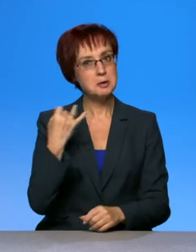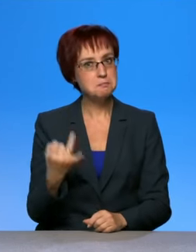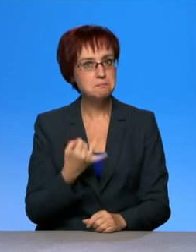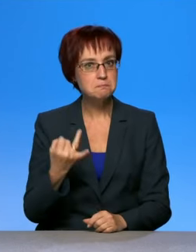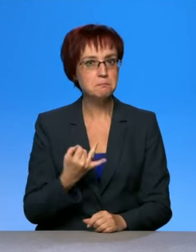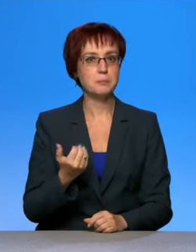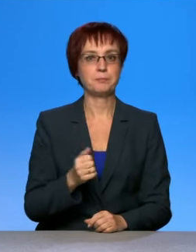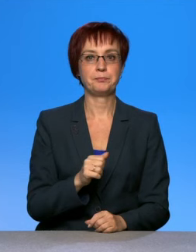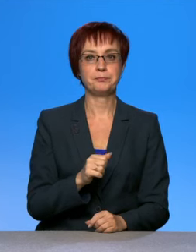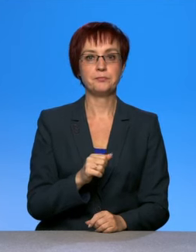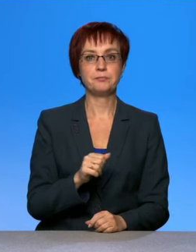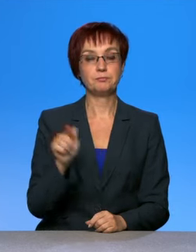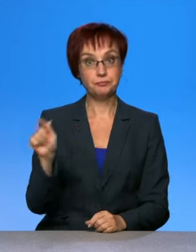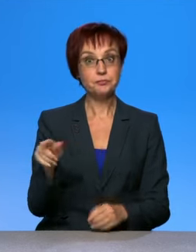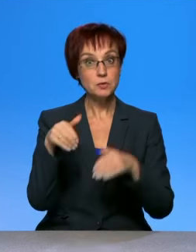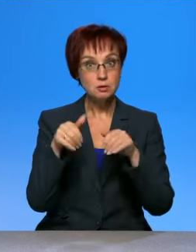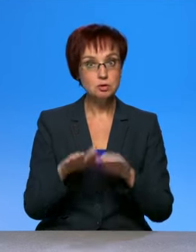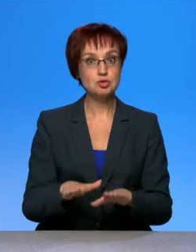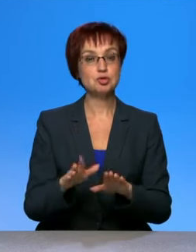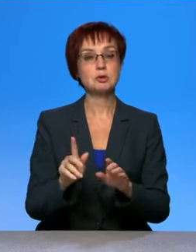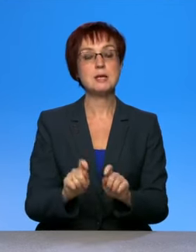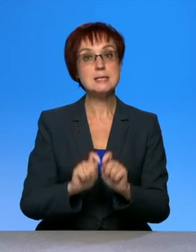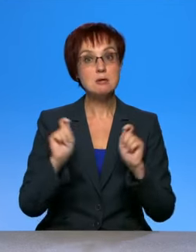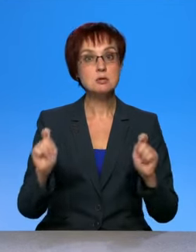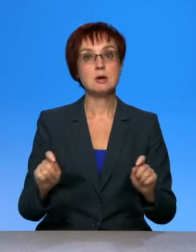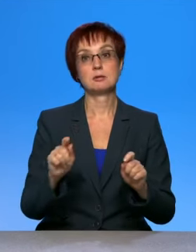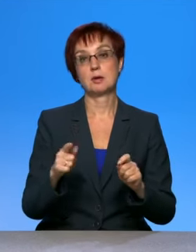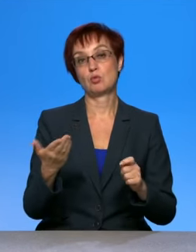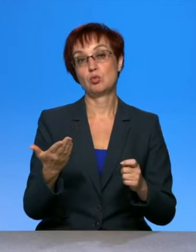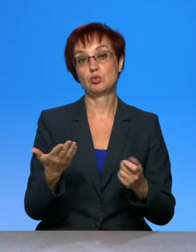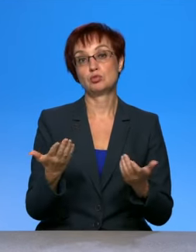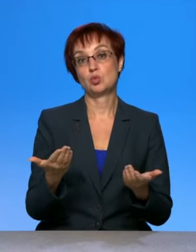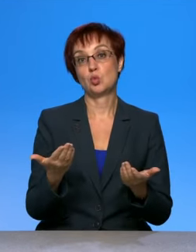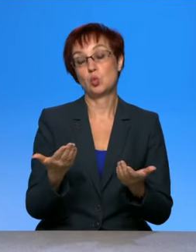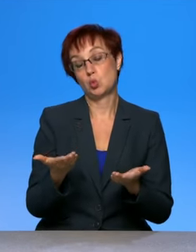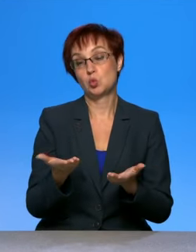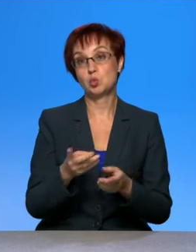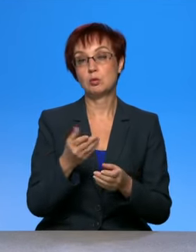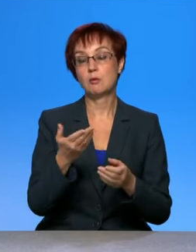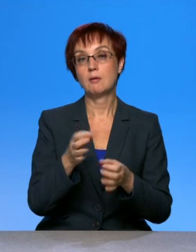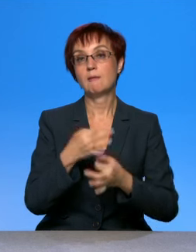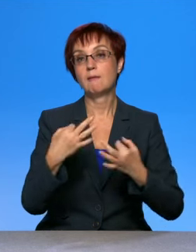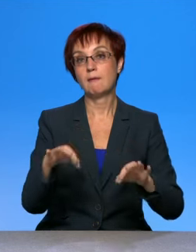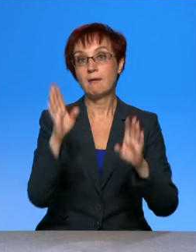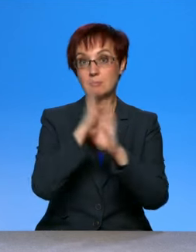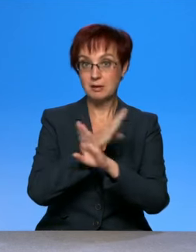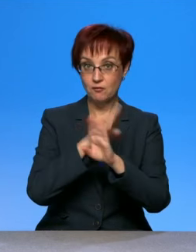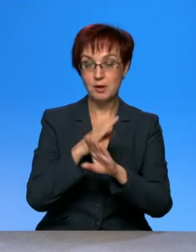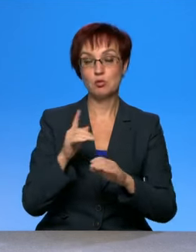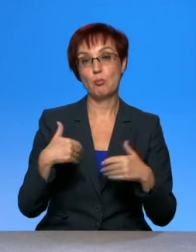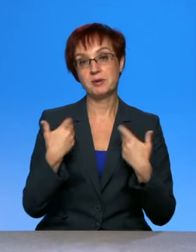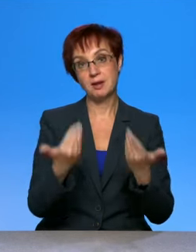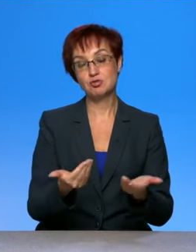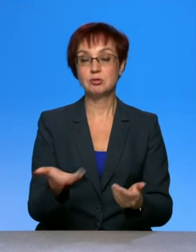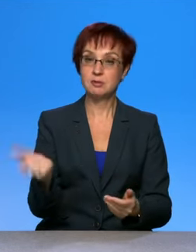Решил создать такую непринуждённую атмосферу говорит Ну давайте что-нибудь выпьем А посколько мама единственная дама он поворачивается